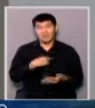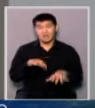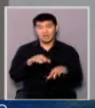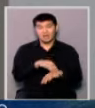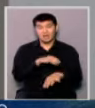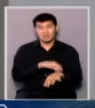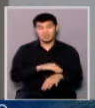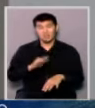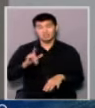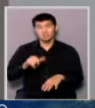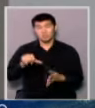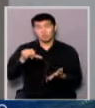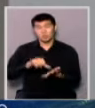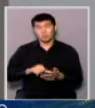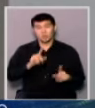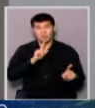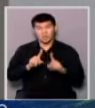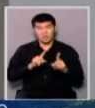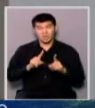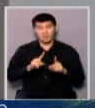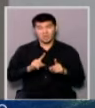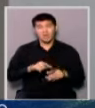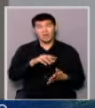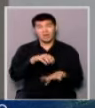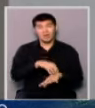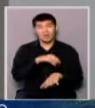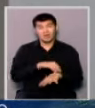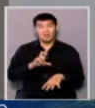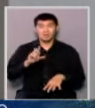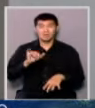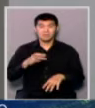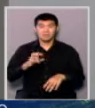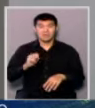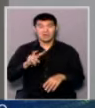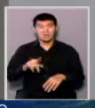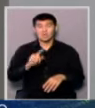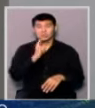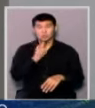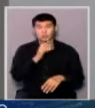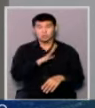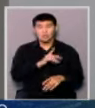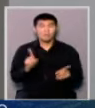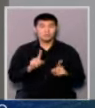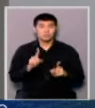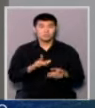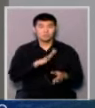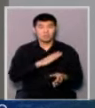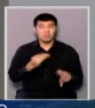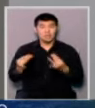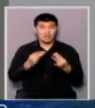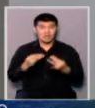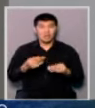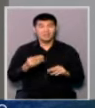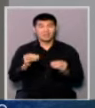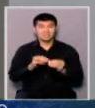села Жалгансай, принимаю участие в совещании. А акимам сел Бибарыс и Алга это сложно. Почему все, что было сказано в ходе